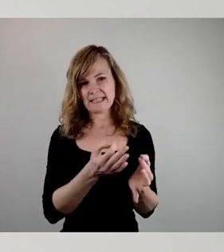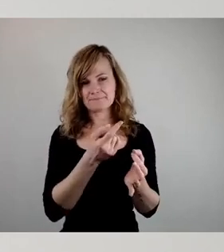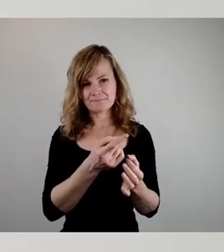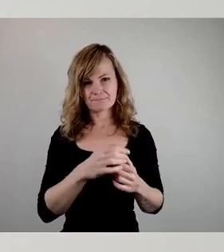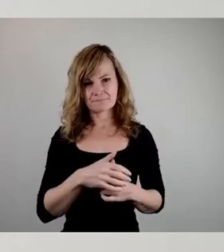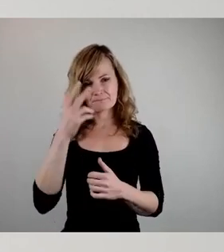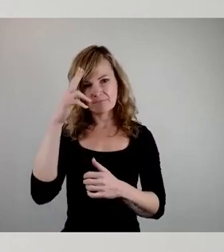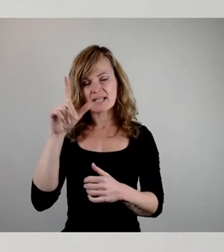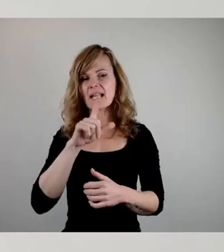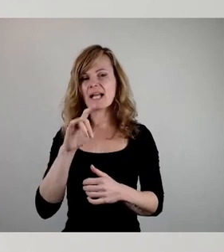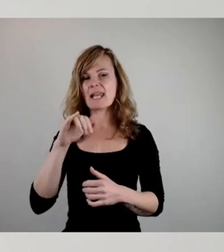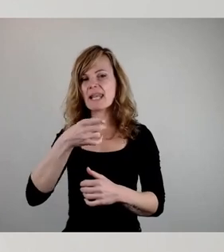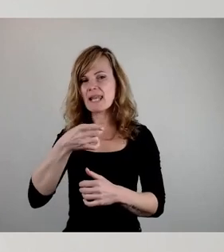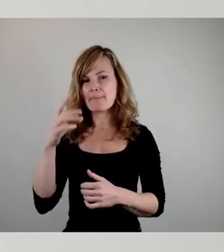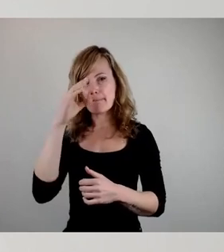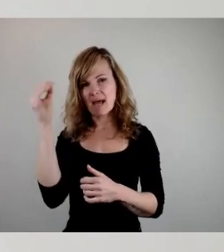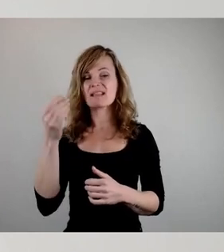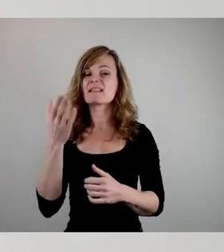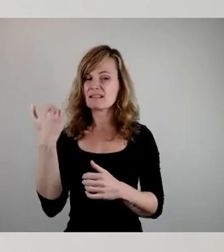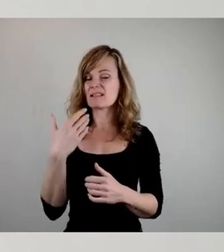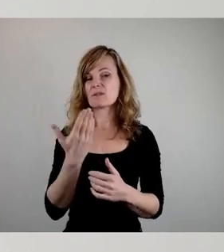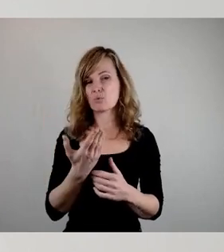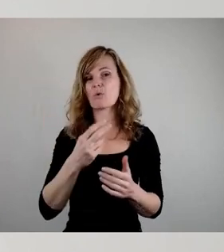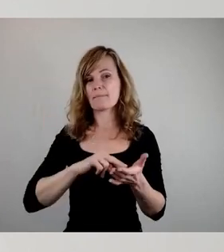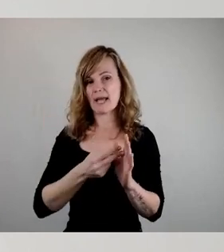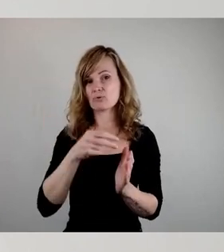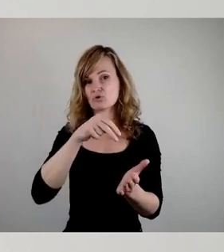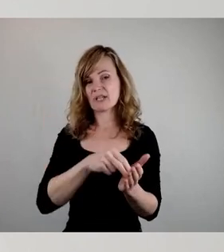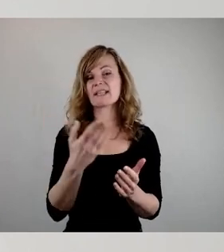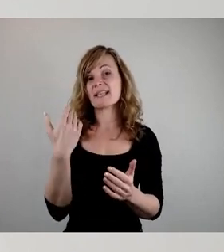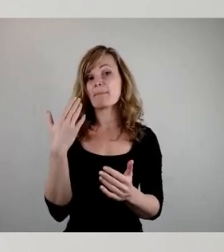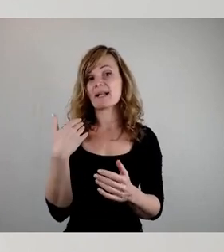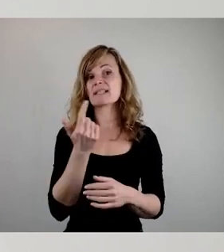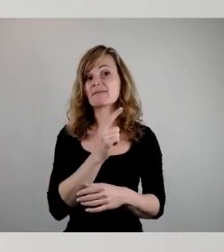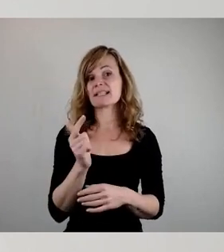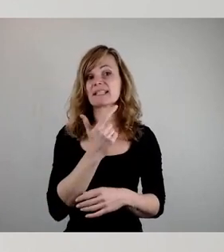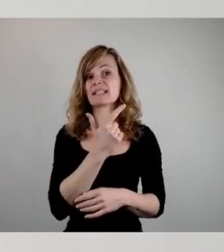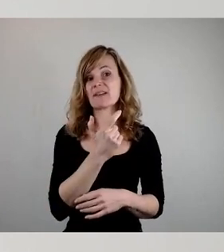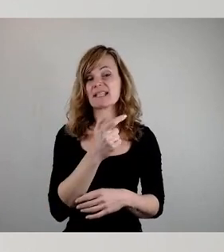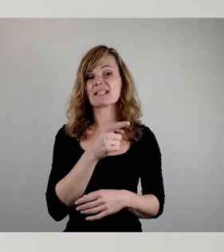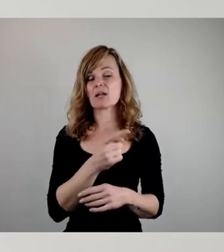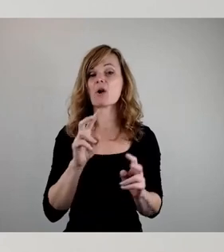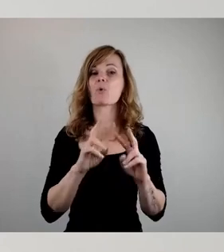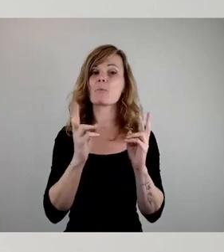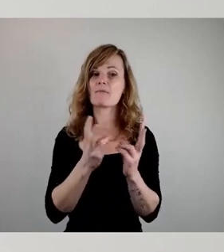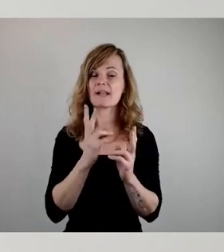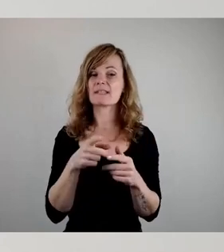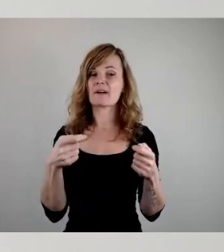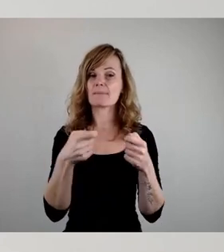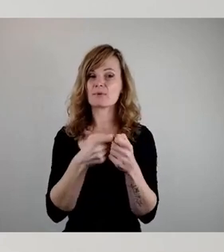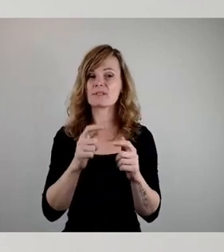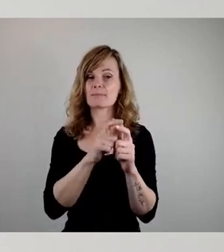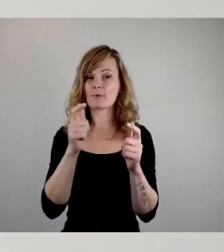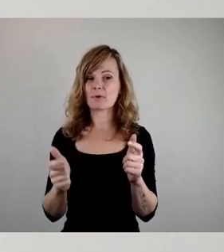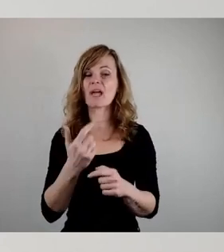ist man tatsächlich davon ausgegangen, mit Planungsstand oder mit Stand 2020, dass so eine Umweltverbundsbrücke in der Größenordnung von 50